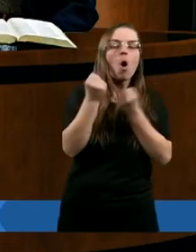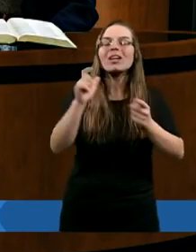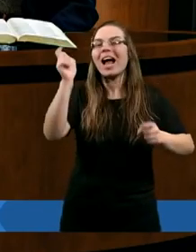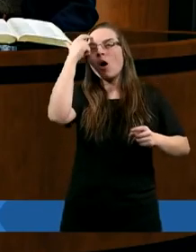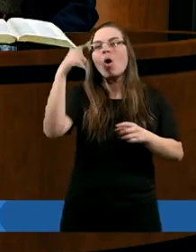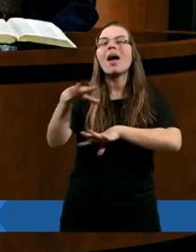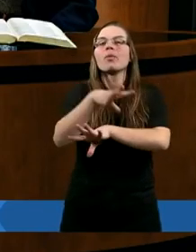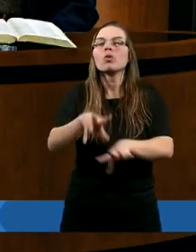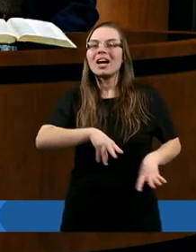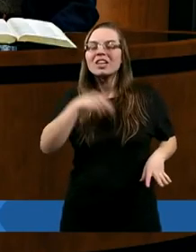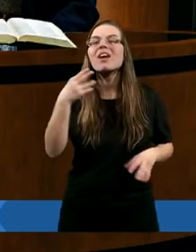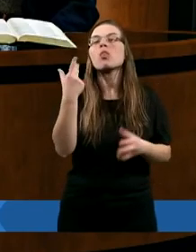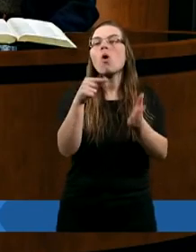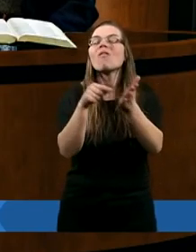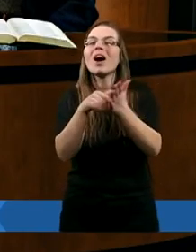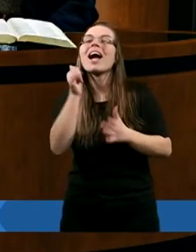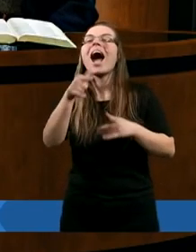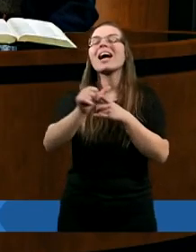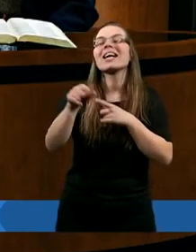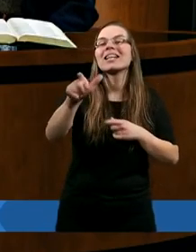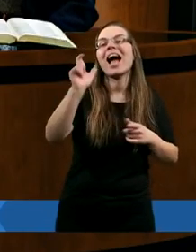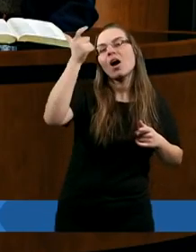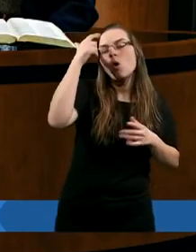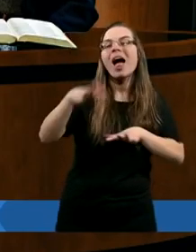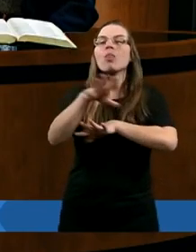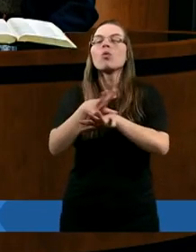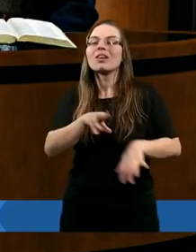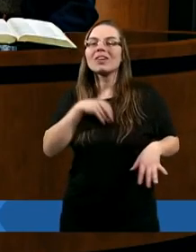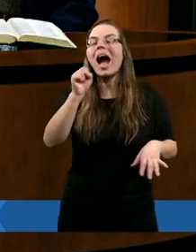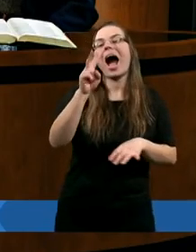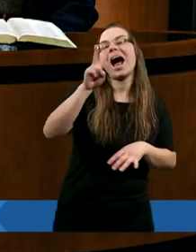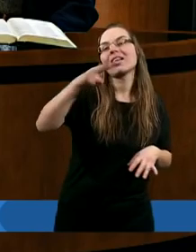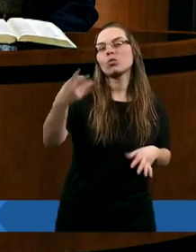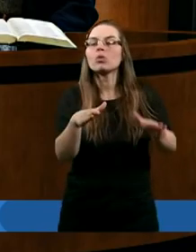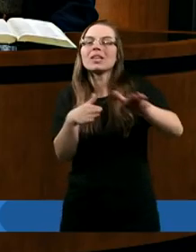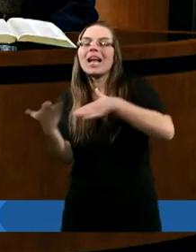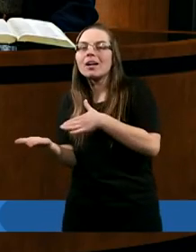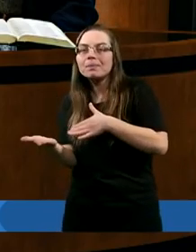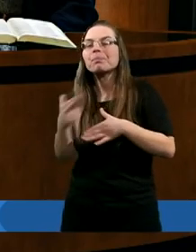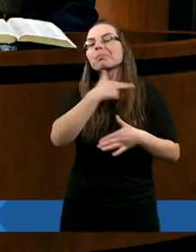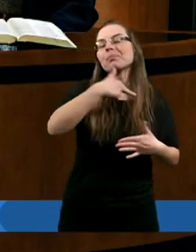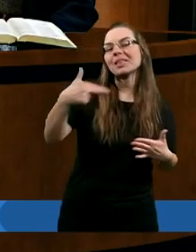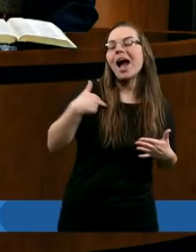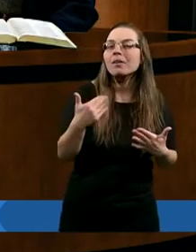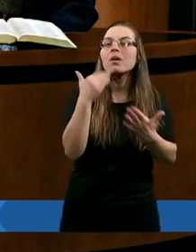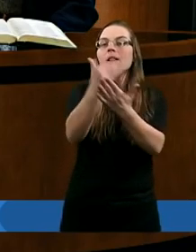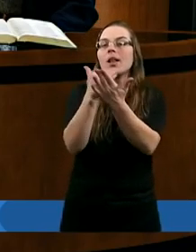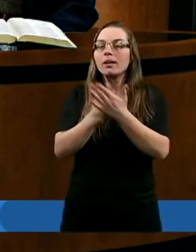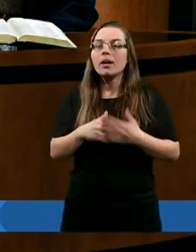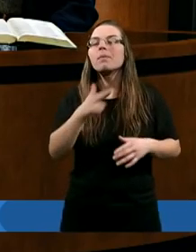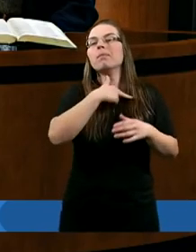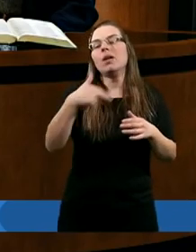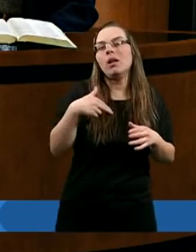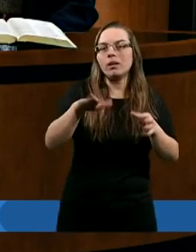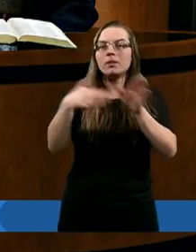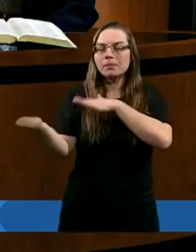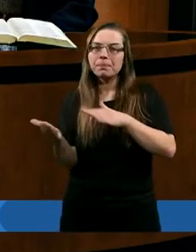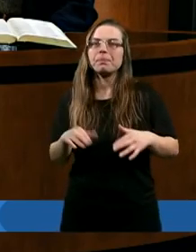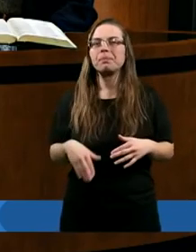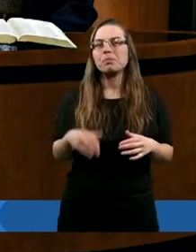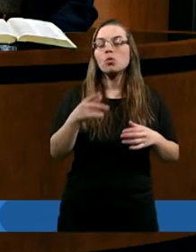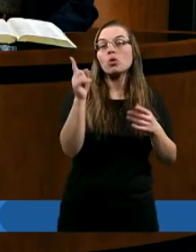Świętego, no i właśnie, jaka jest ta rola Ducha Świętego, a z drugiej strony nasze zadanie, czy po naszej stronie, z